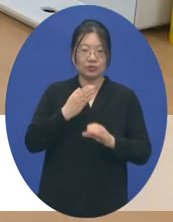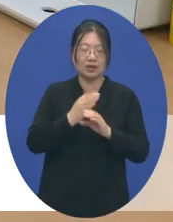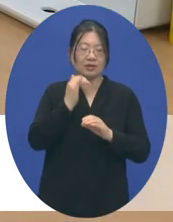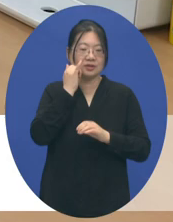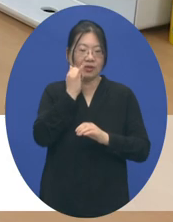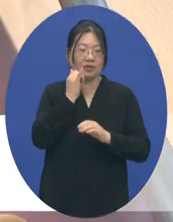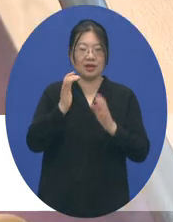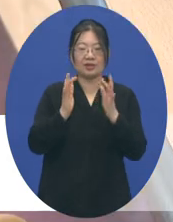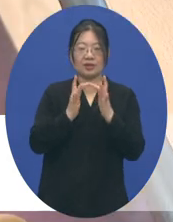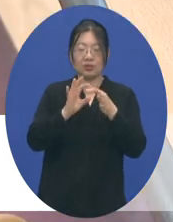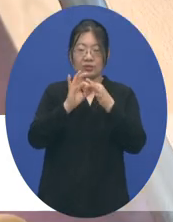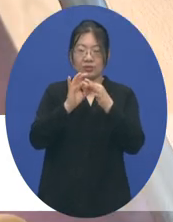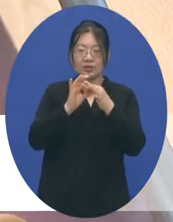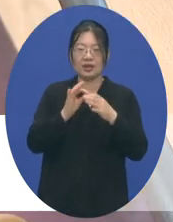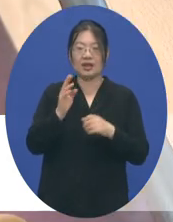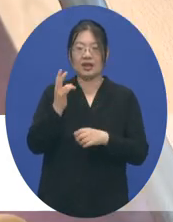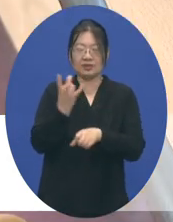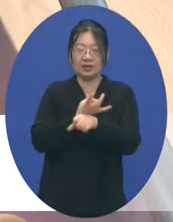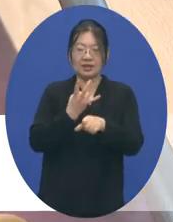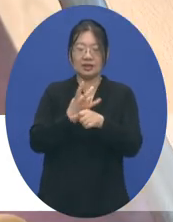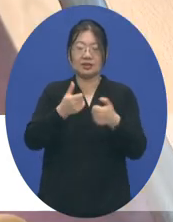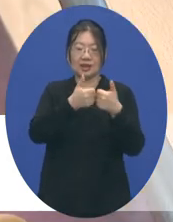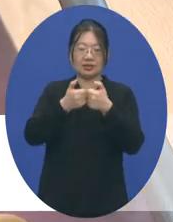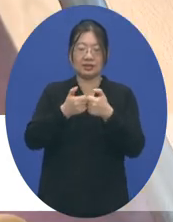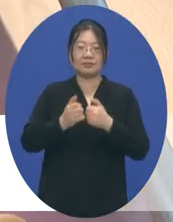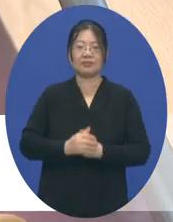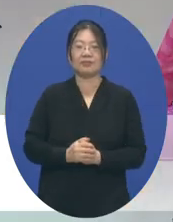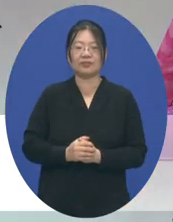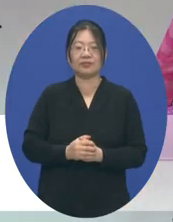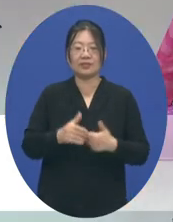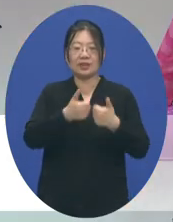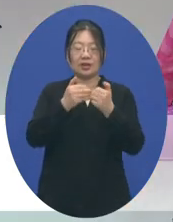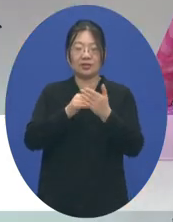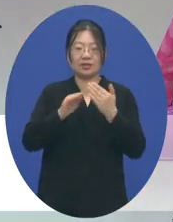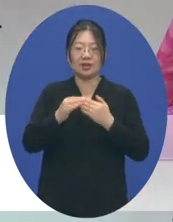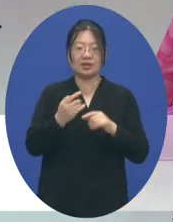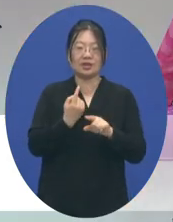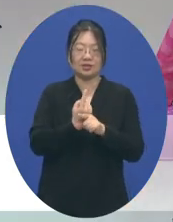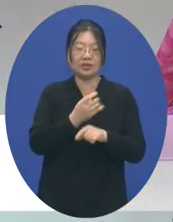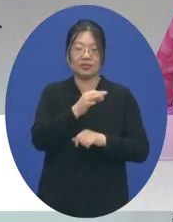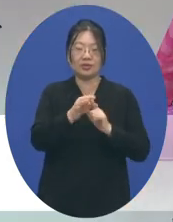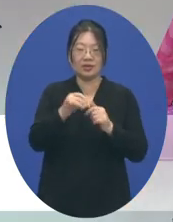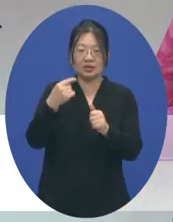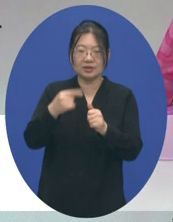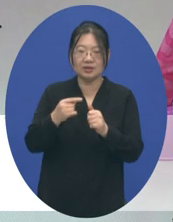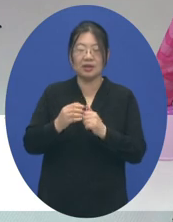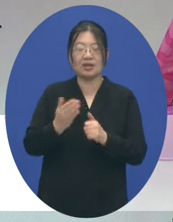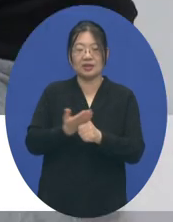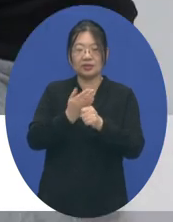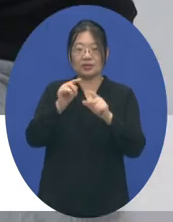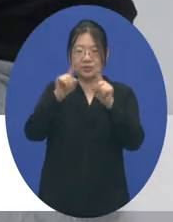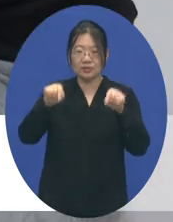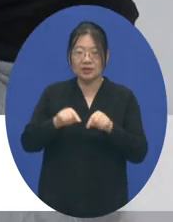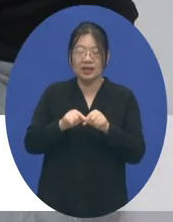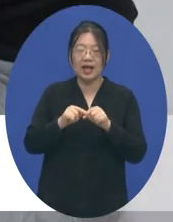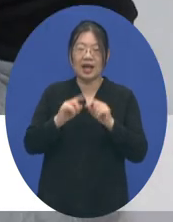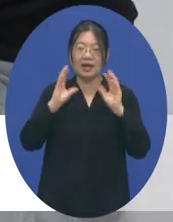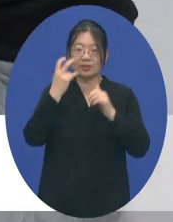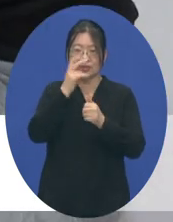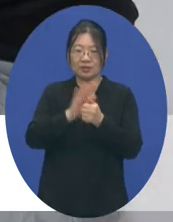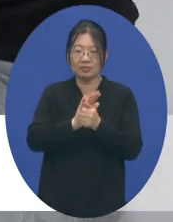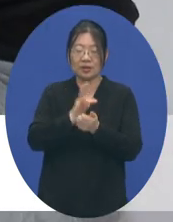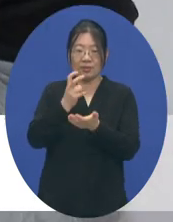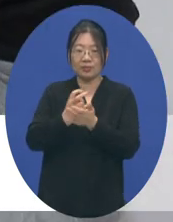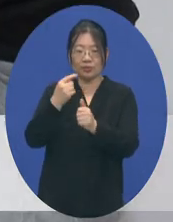소통망을 통해 24시간 상담을 운영합니다 상담 후에는 진료비나 치료 양육 용품 아이돌봄 서비스